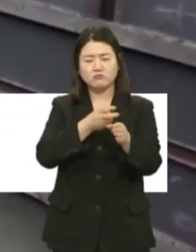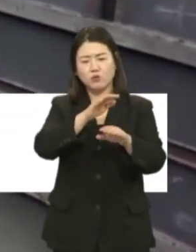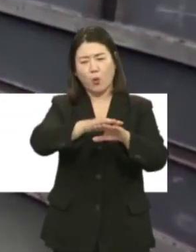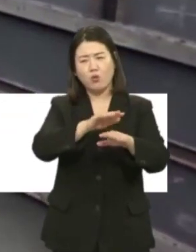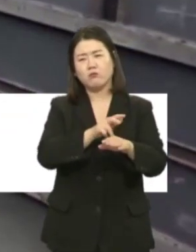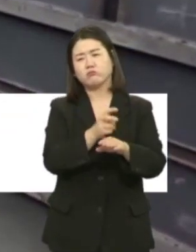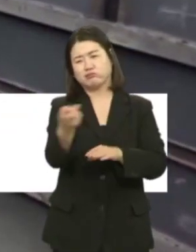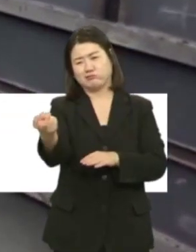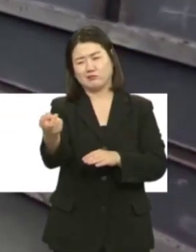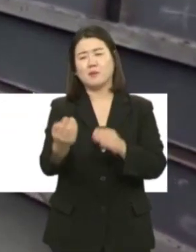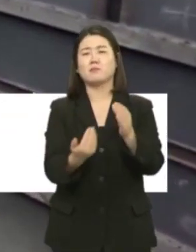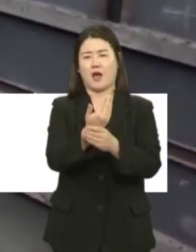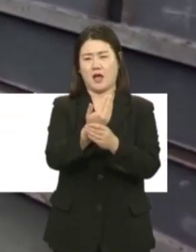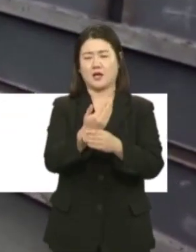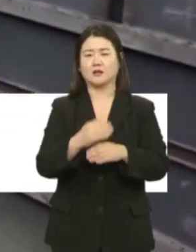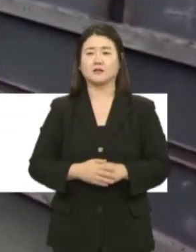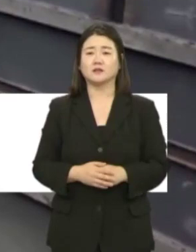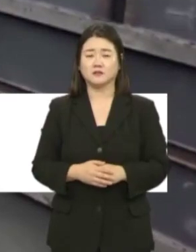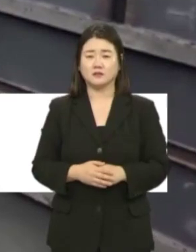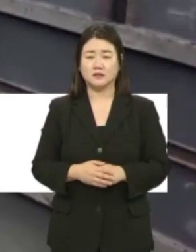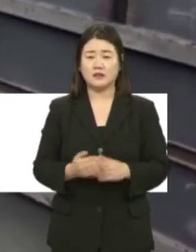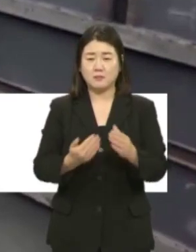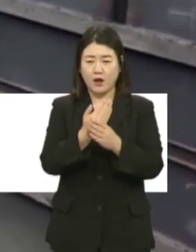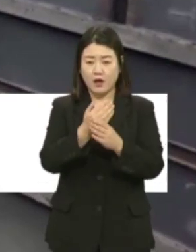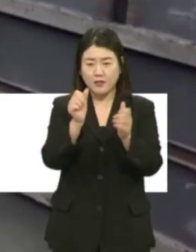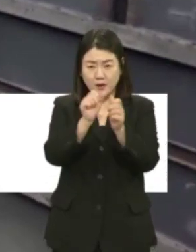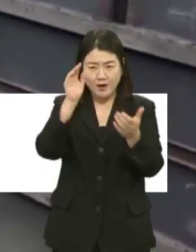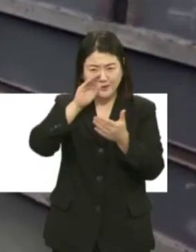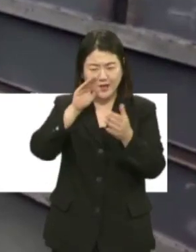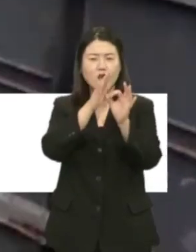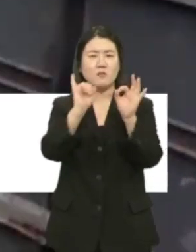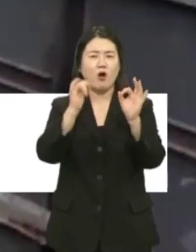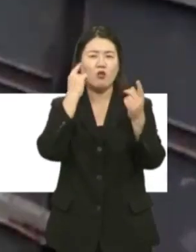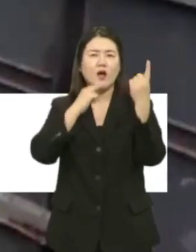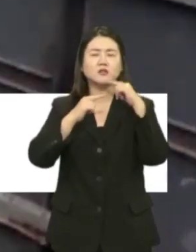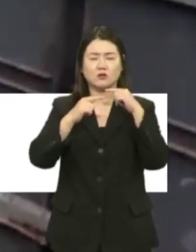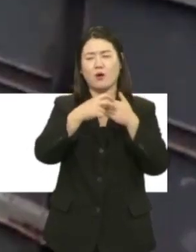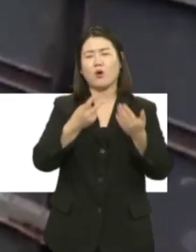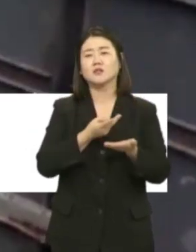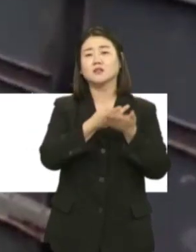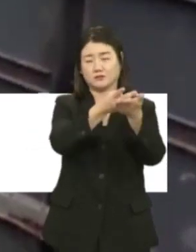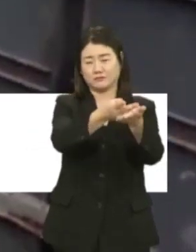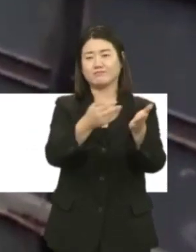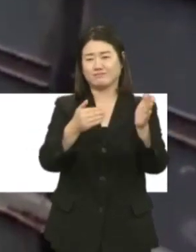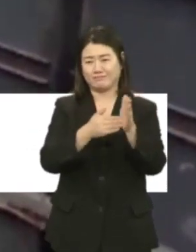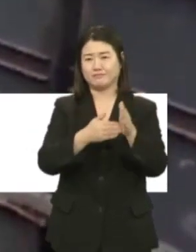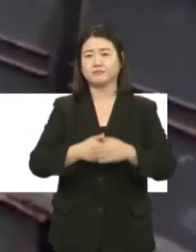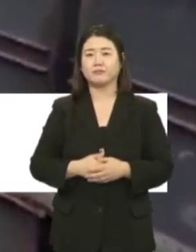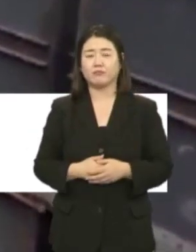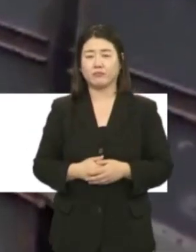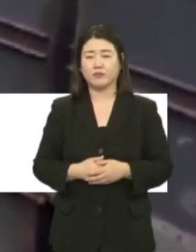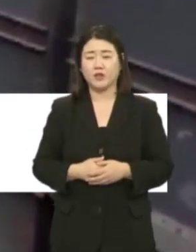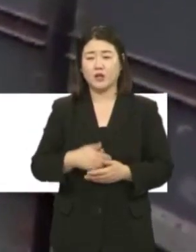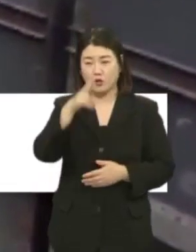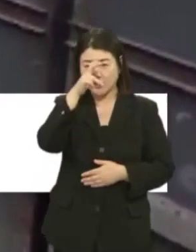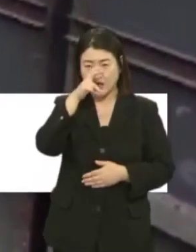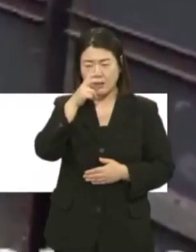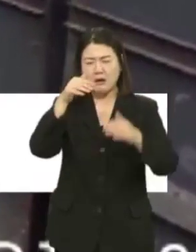옆쪽 논으로 넘어지는 사고가났습니다이 사고로 남자 중학생 10명이 타박상을 입어 병원으로 옮겨졌습니다